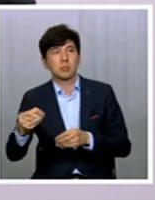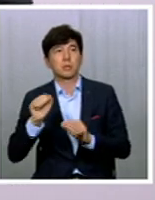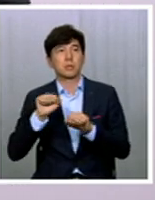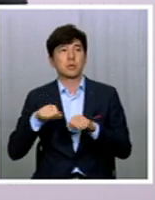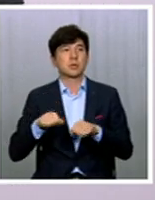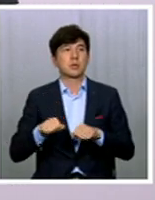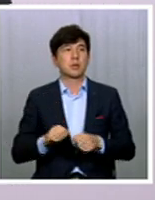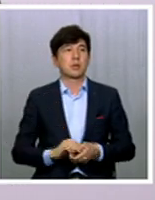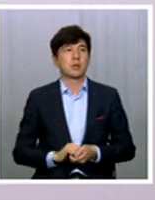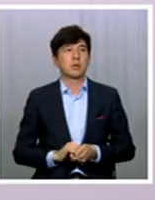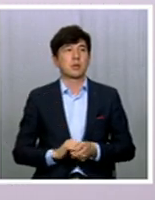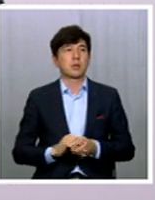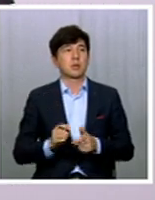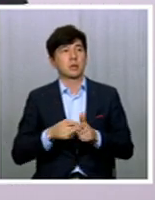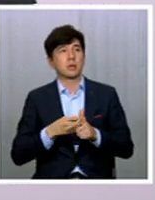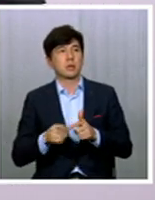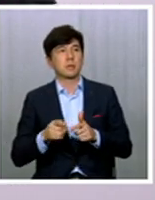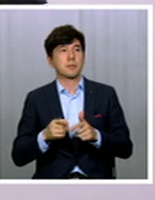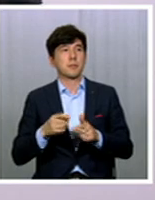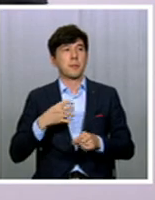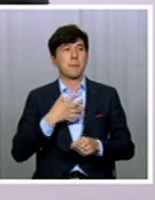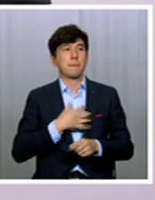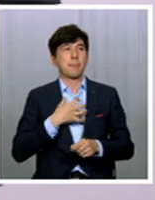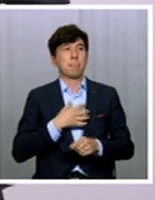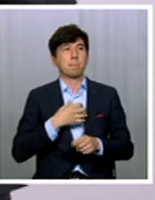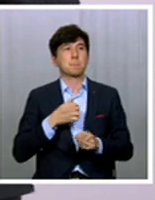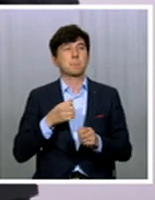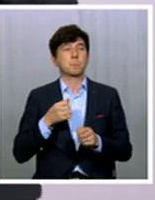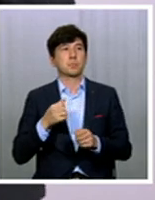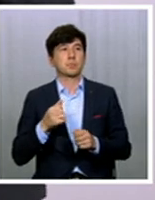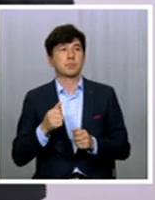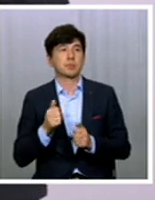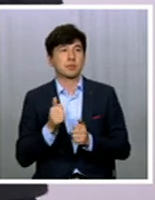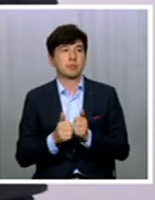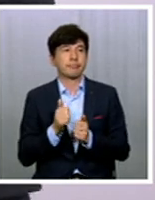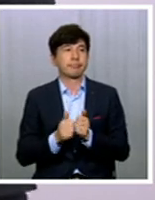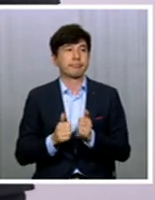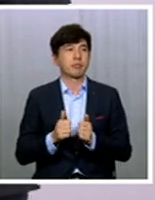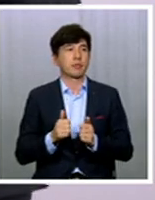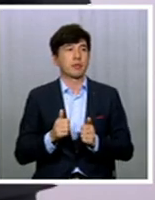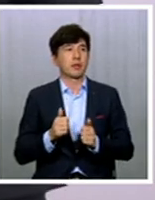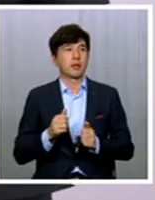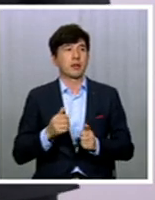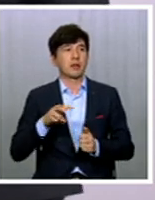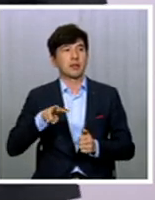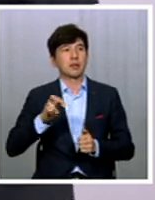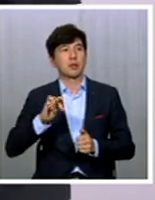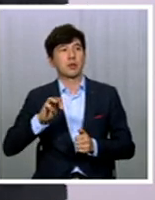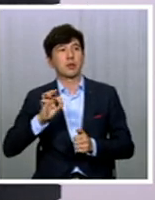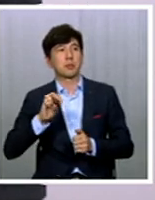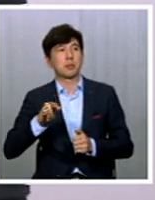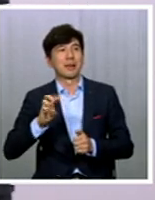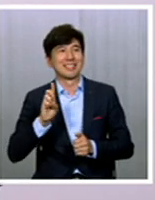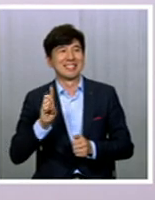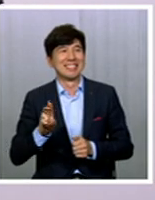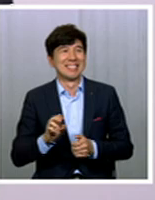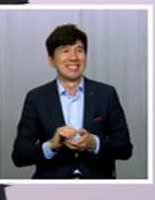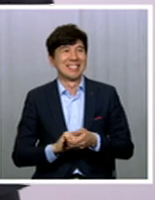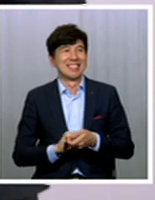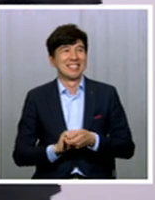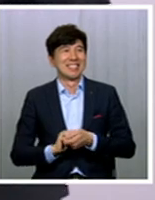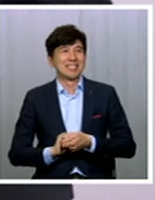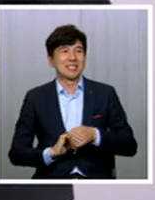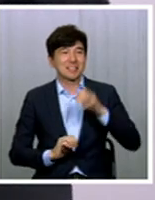кездері негізгі экономикалық инфрақұрылымда жиі көрініс тауып жатқан жалпы ломбардты атап айтуға болады.